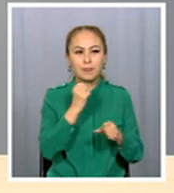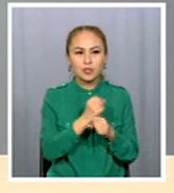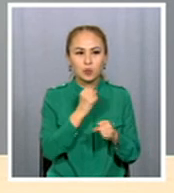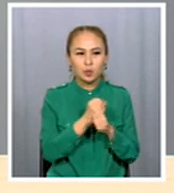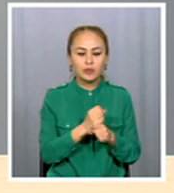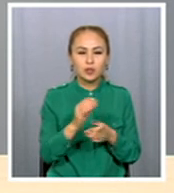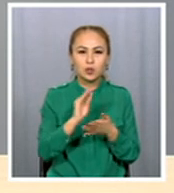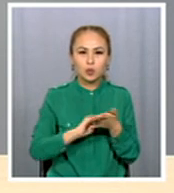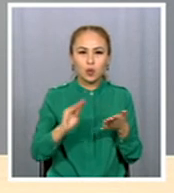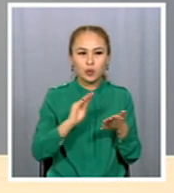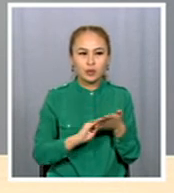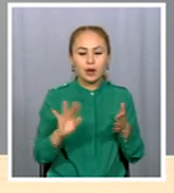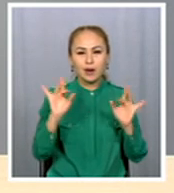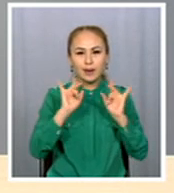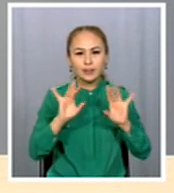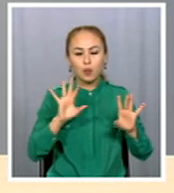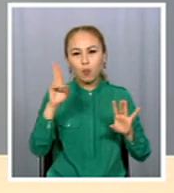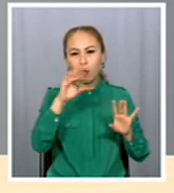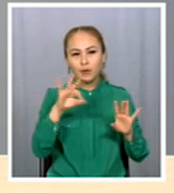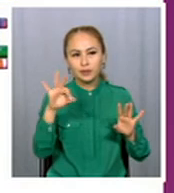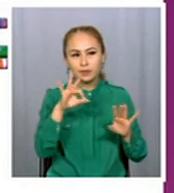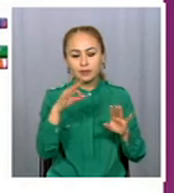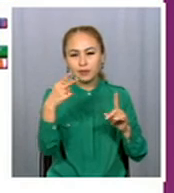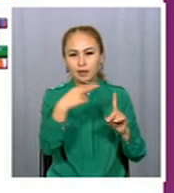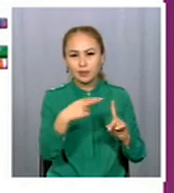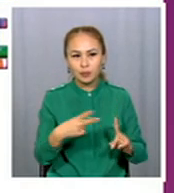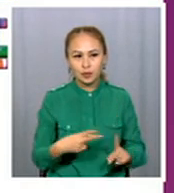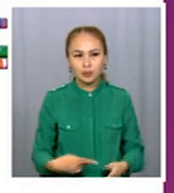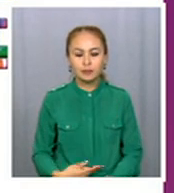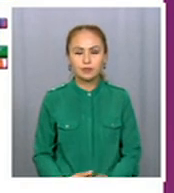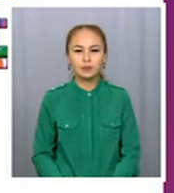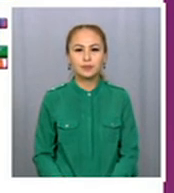линию рассказа по данному отрывку.